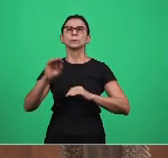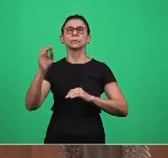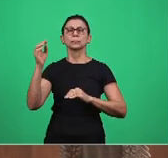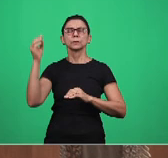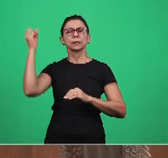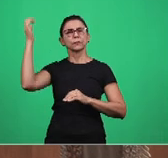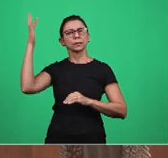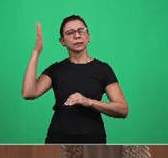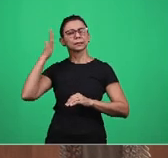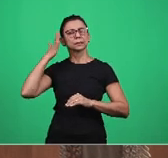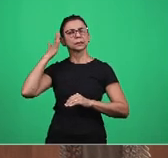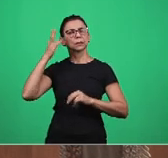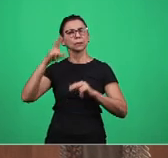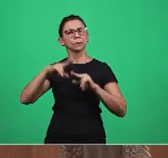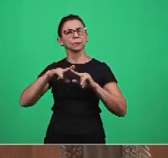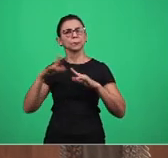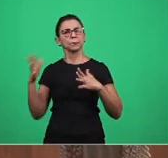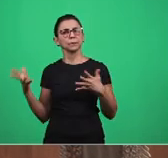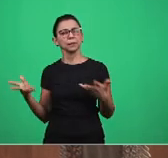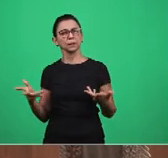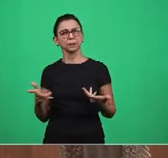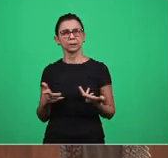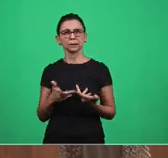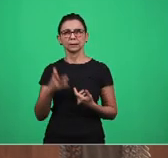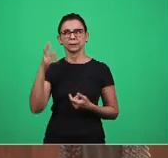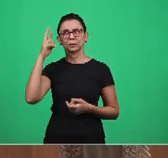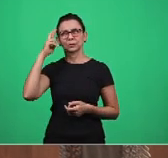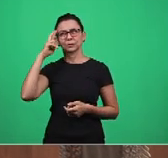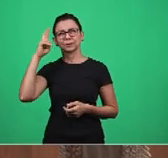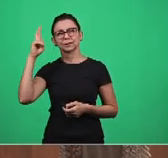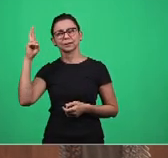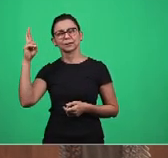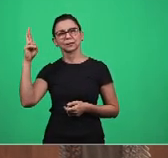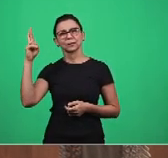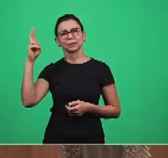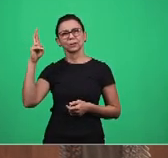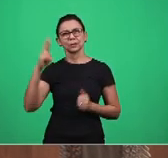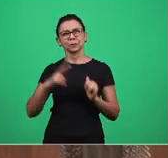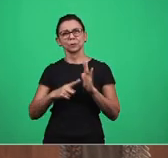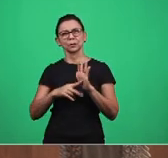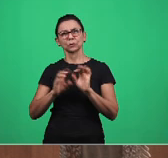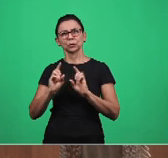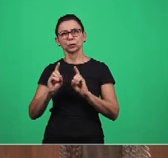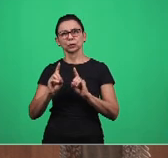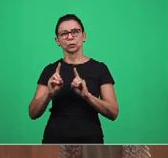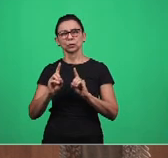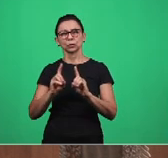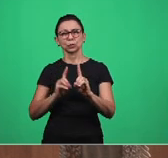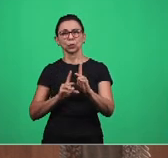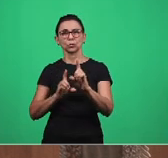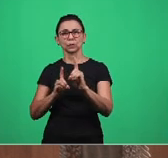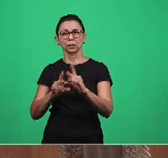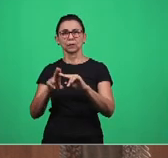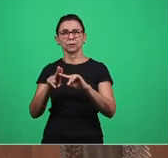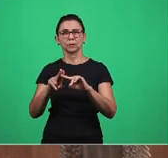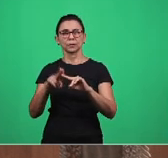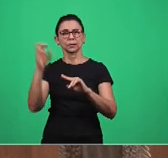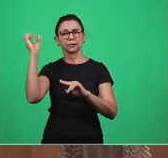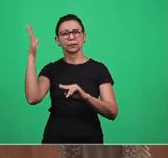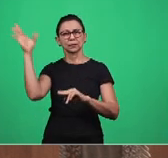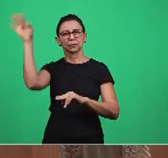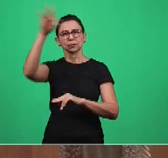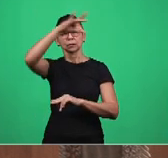direction, par la manière merveilleuse comme la doctrine, à travers la révélation de ton esprit, elle